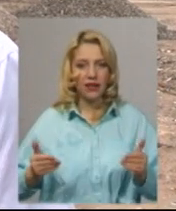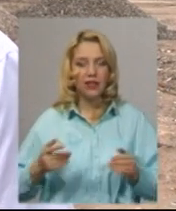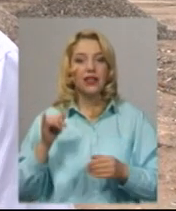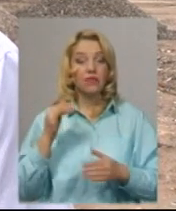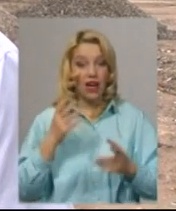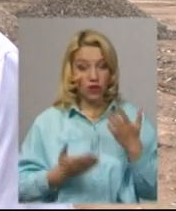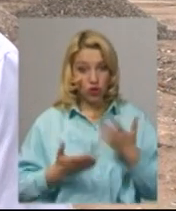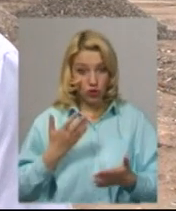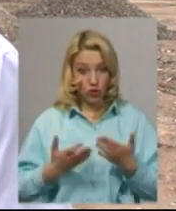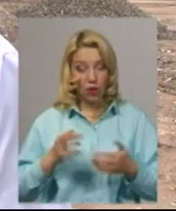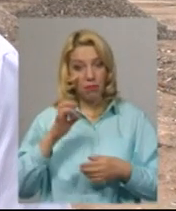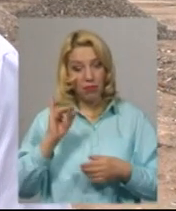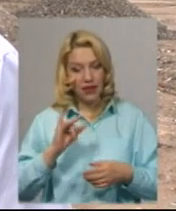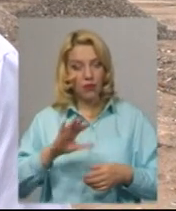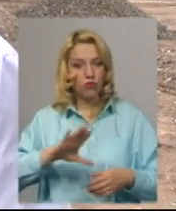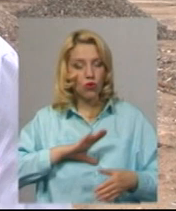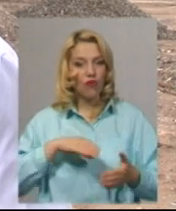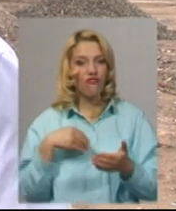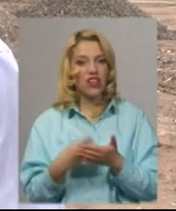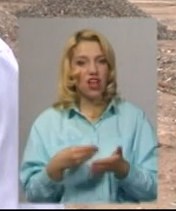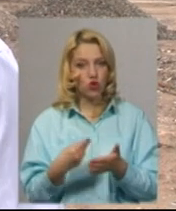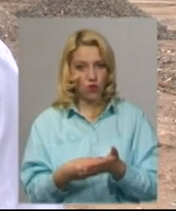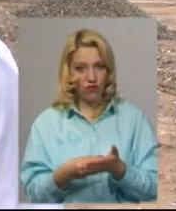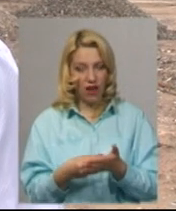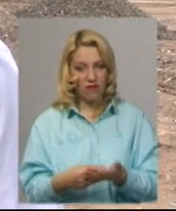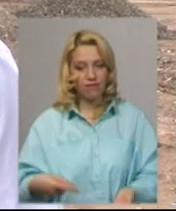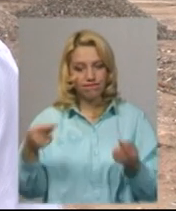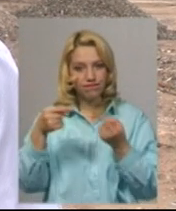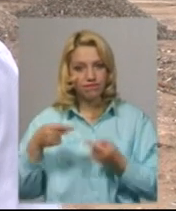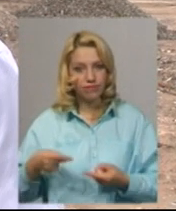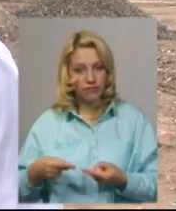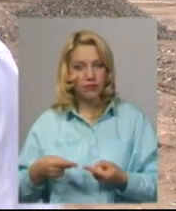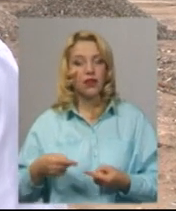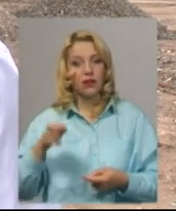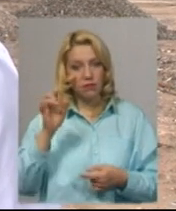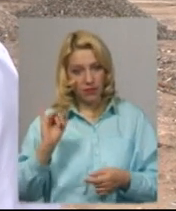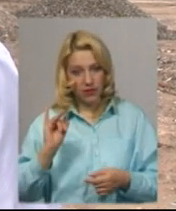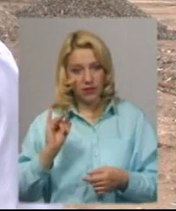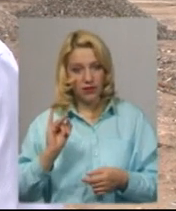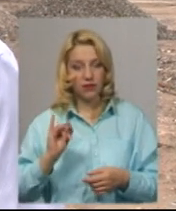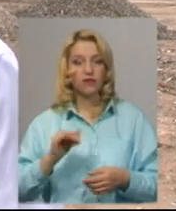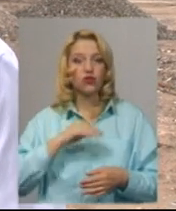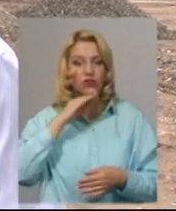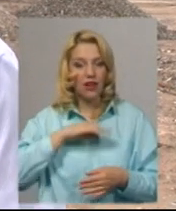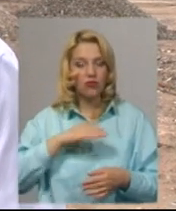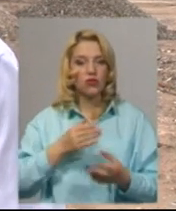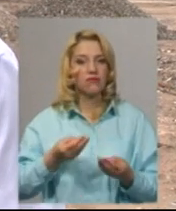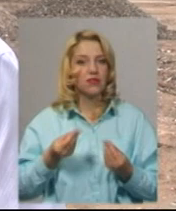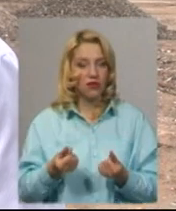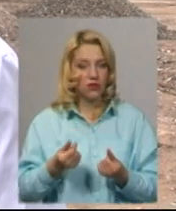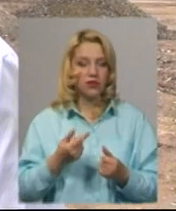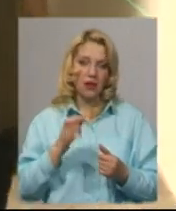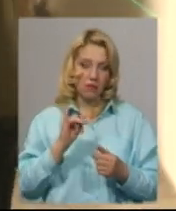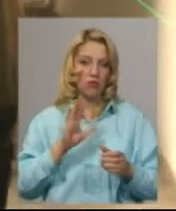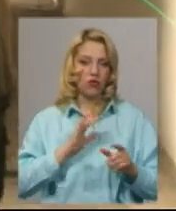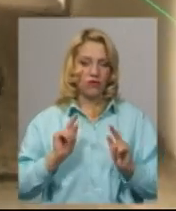Якщо б було фінансування, належним чином проводилося, достатньо кількості, то ми могли б цьому році його ввести